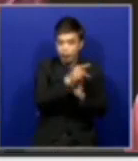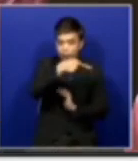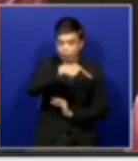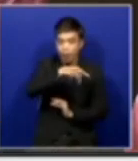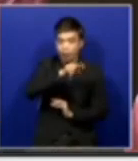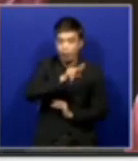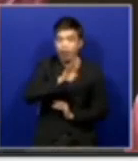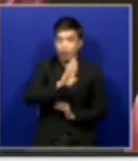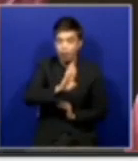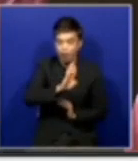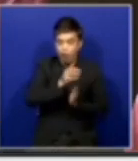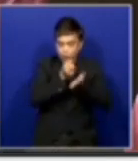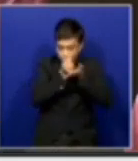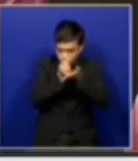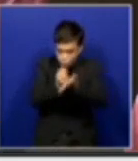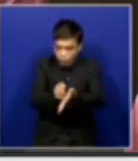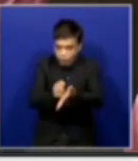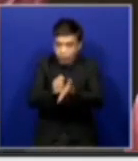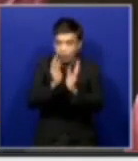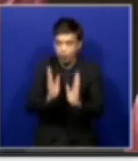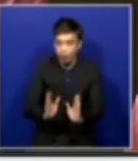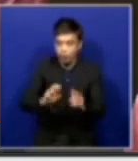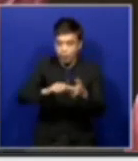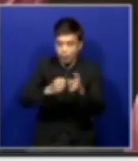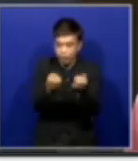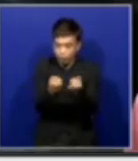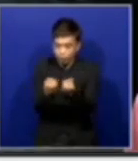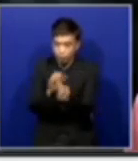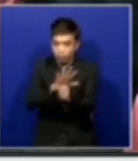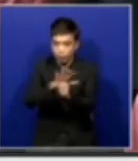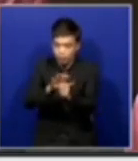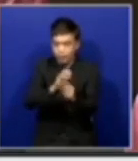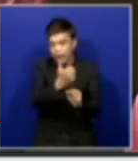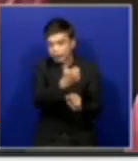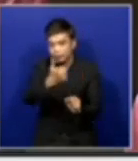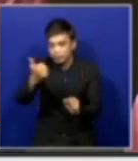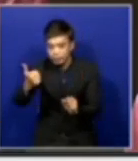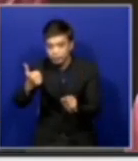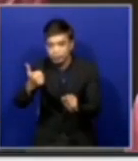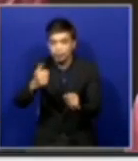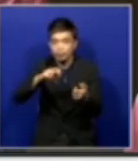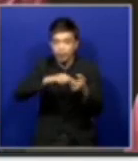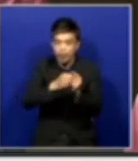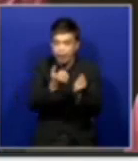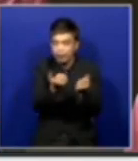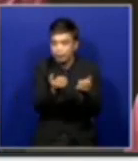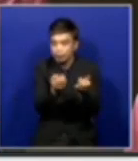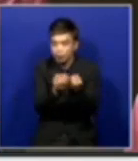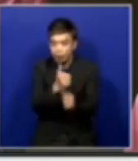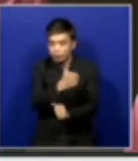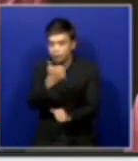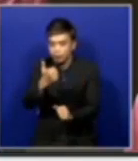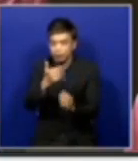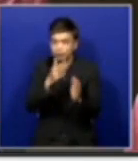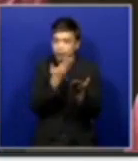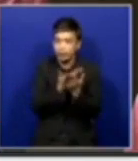และเยียวยาผู้รับผลกระทบจากโควิดและเรื่องอื่นๆนะครับที่อาจจะเกิดขึ้นนะครับซึ่งเป็นจำนวนเงิน